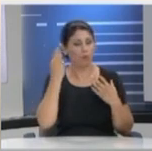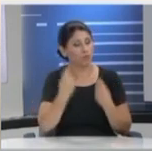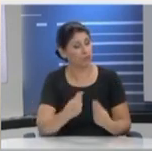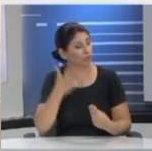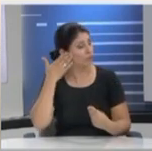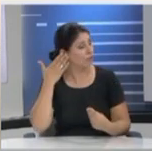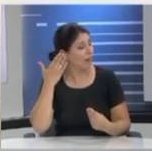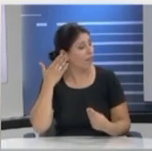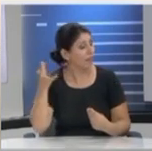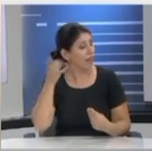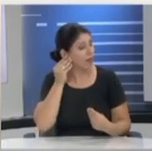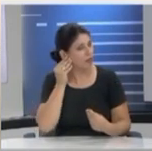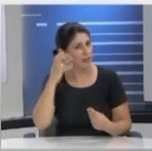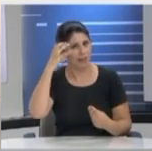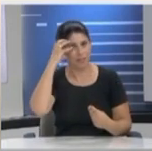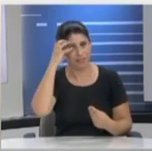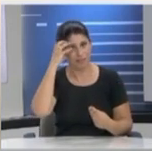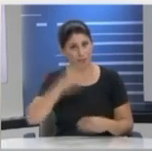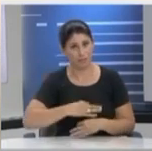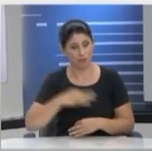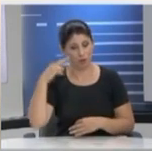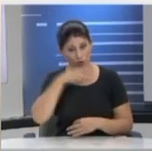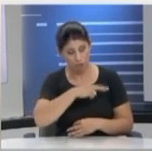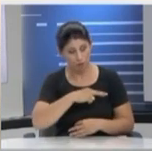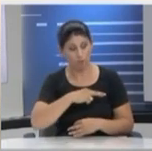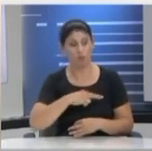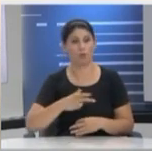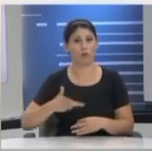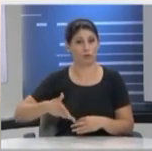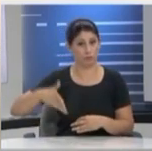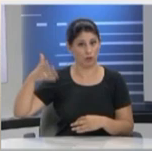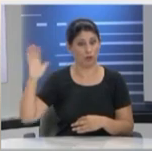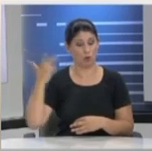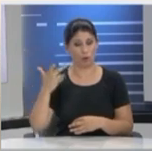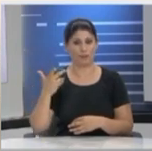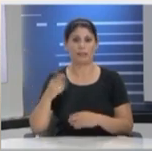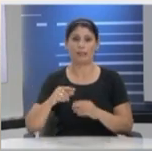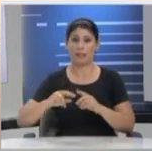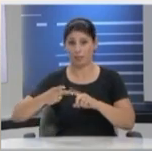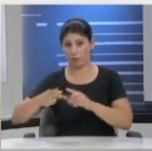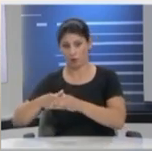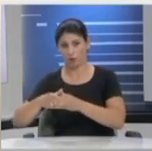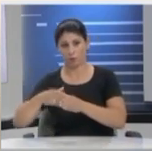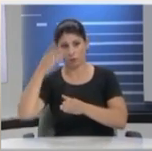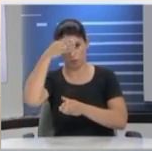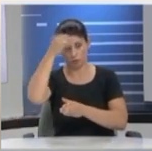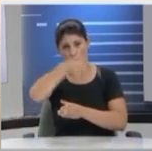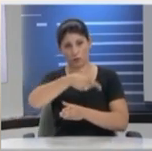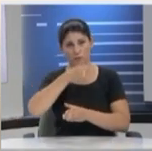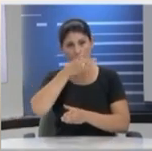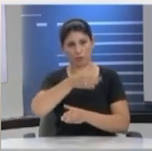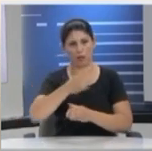αυτιά. Αλλά θυμάμαι τον κύριο Πρωθυπουργό, τον κύριο Μητσοτάκη, όταν ήταν αξιωματική αντιπολίτευση, να λέει στον κύριο Τσίπρα, ο οποίος λείπει ως